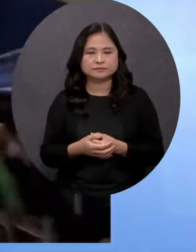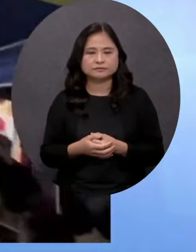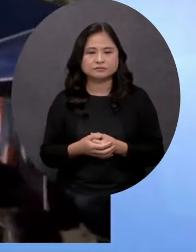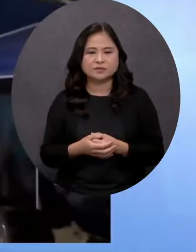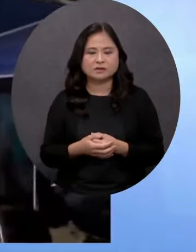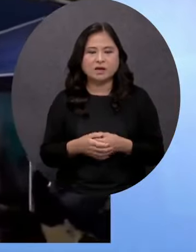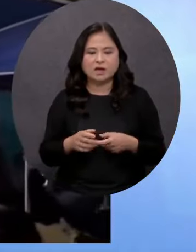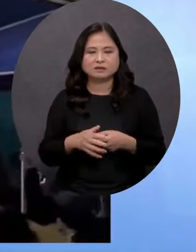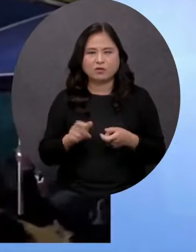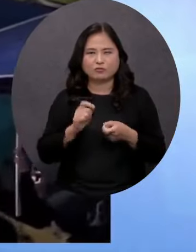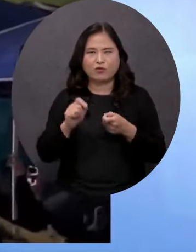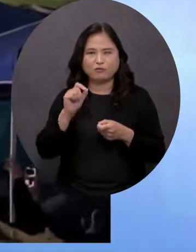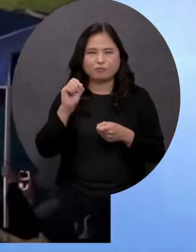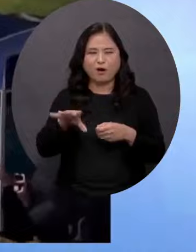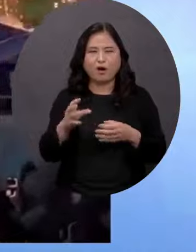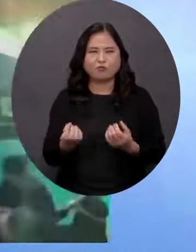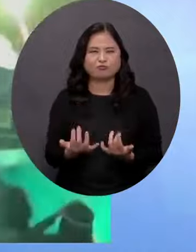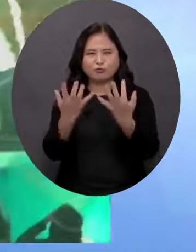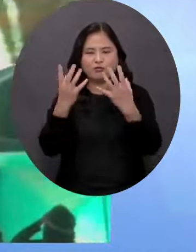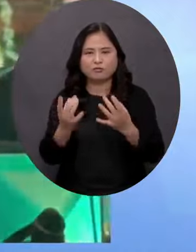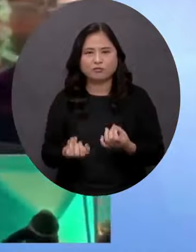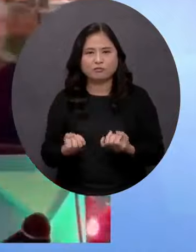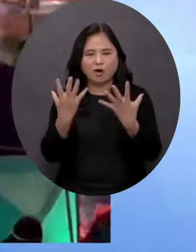现场有人发放烟火，